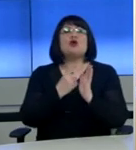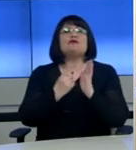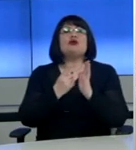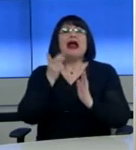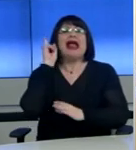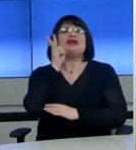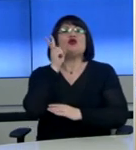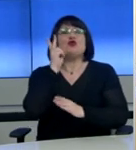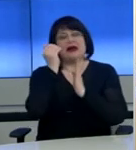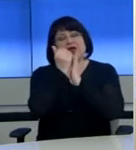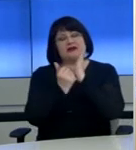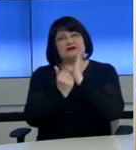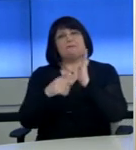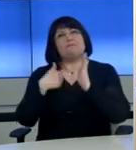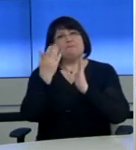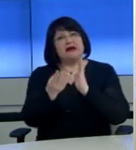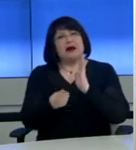κατηγορητηρίου.